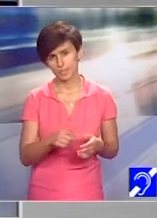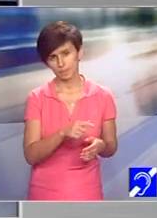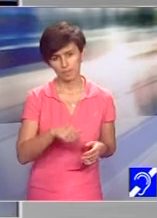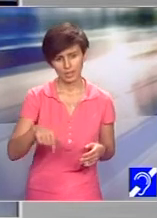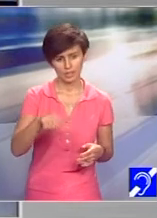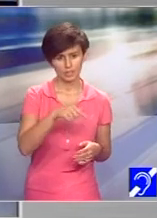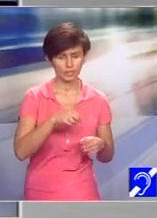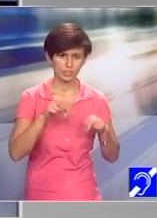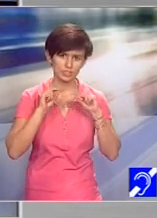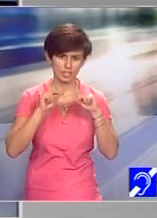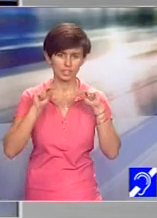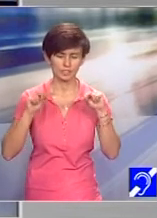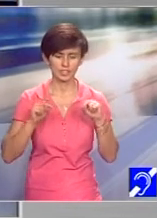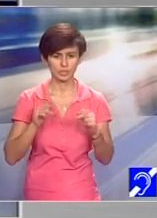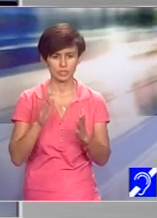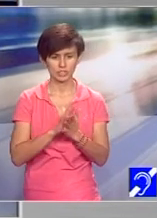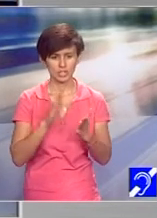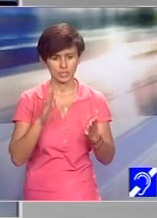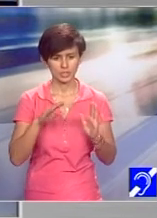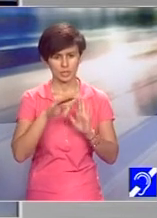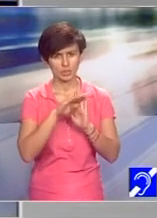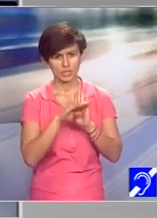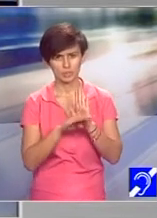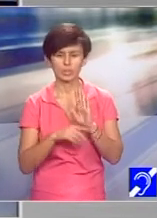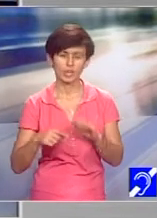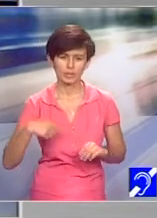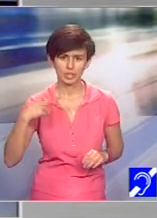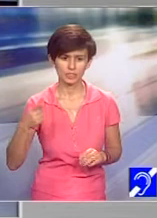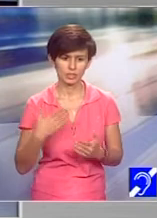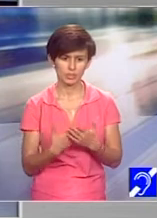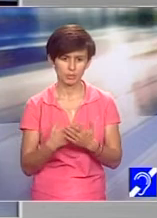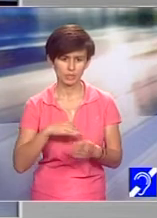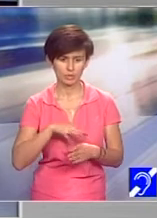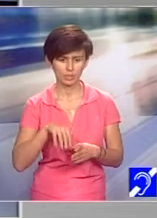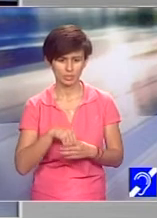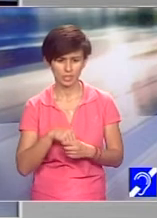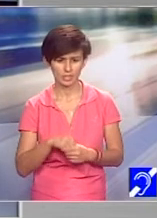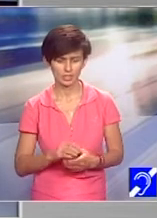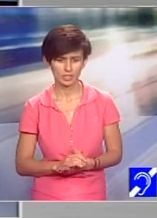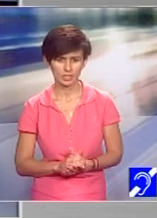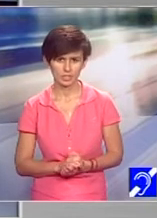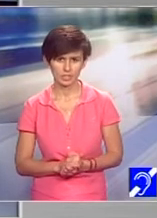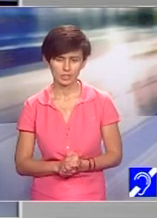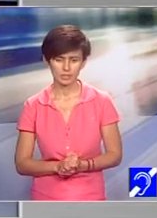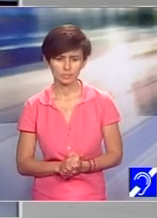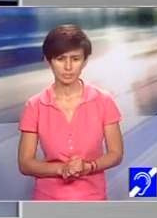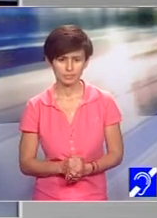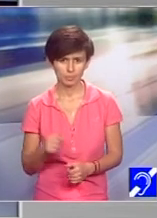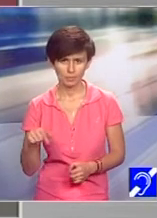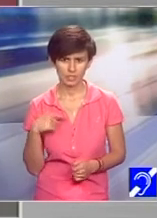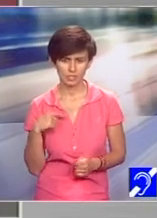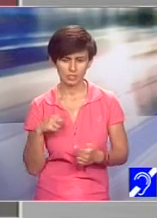o să-i punem în aplicare în programe viitoare pentru părinți. Bun, real. Iată că și aceasta este